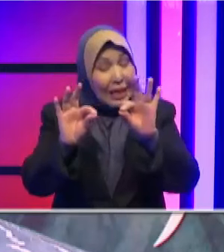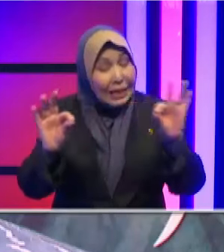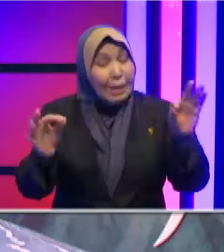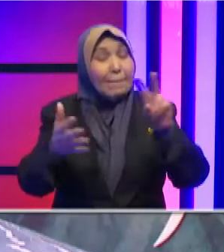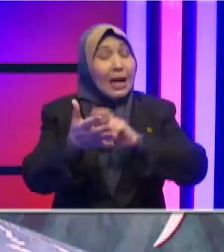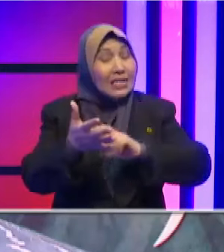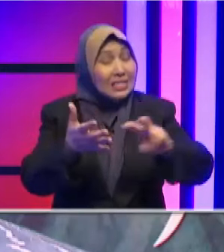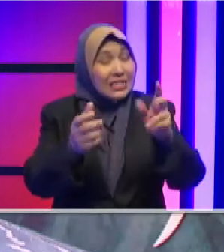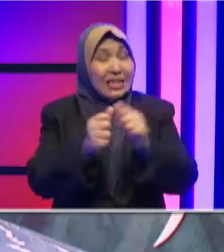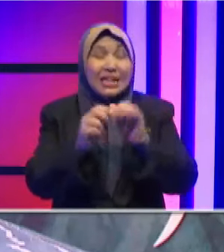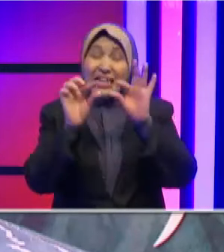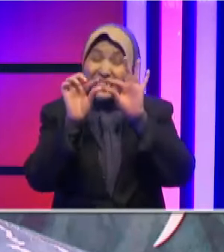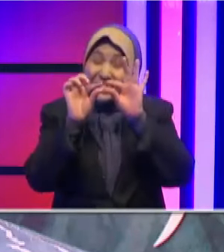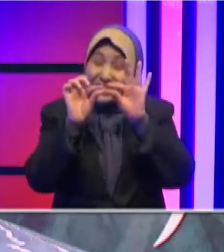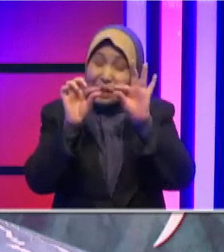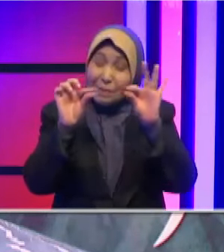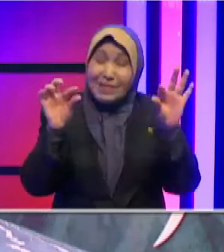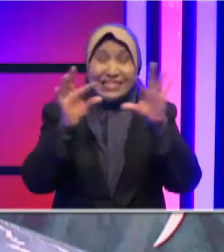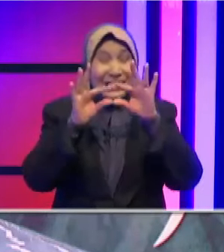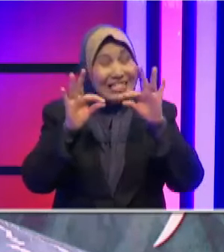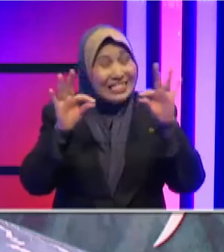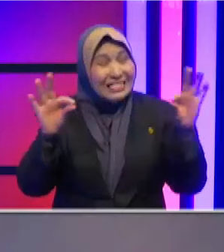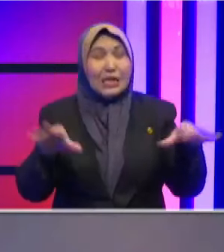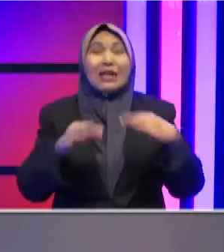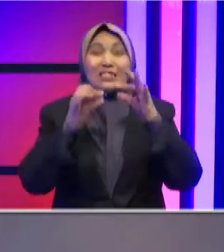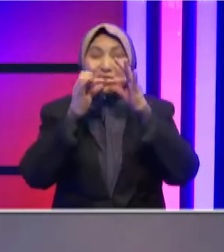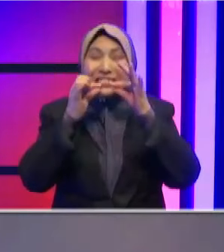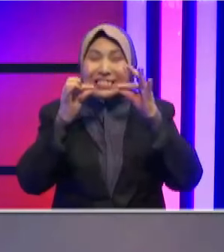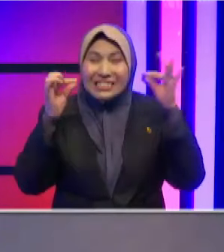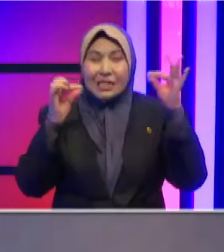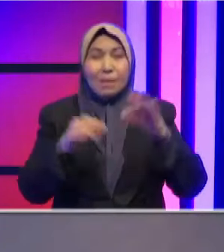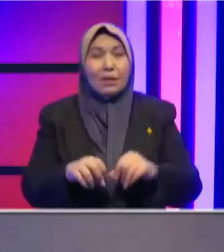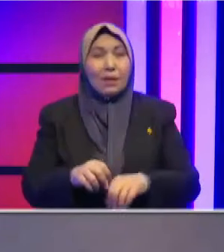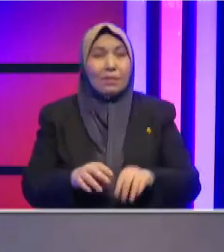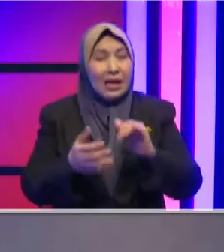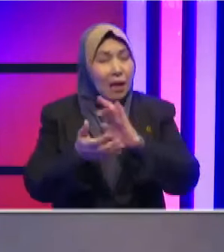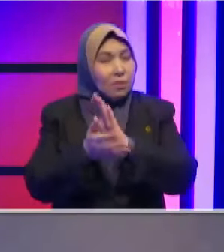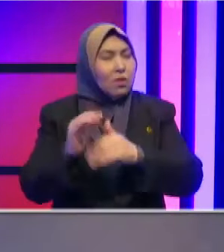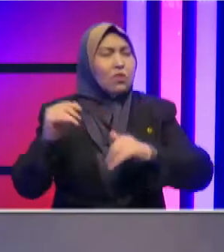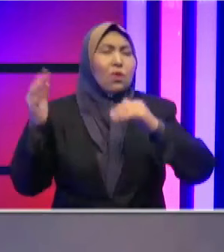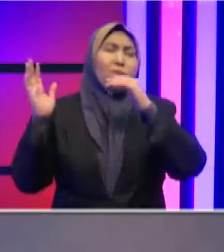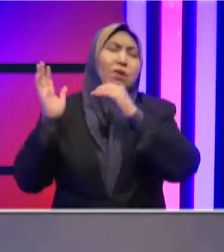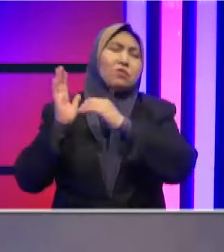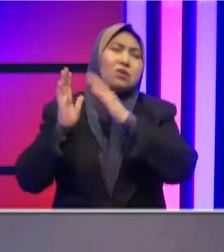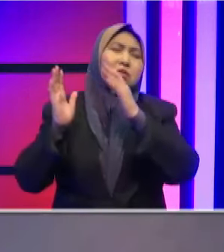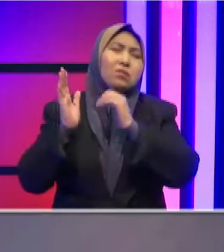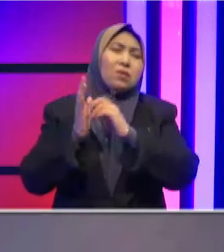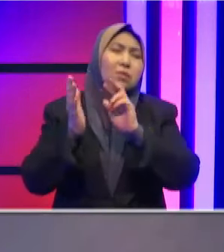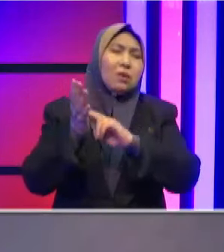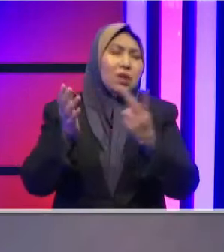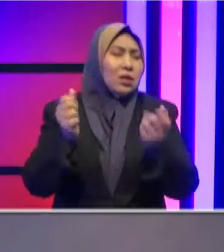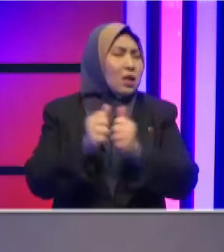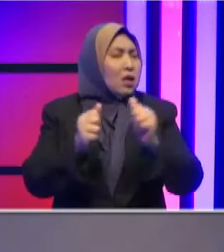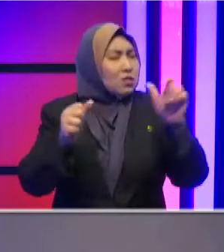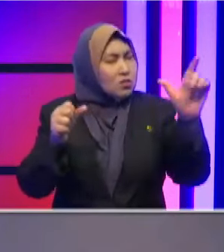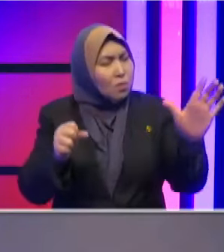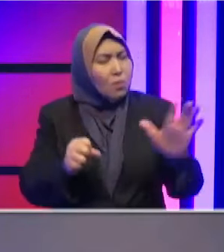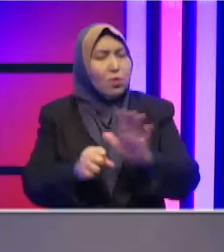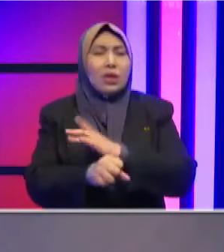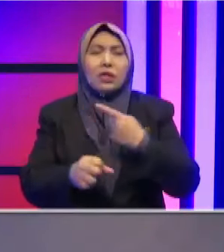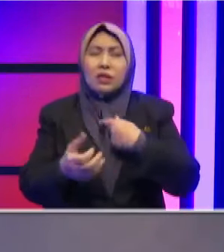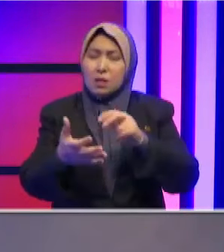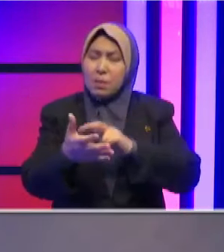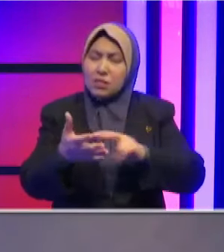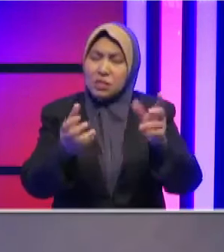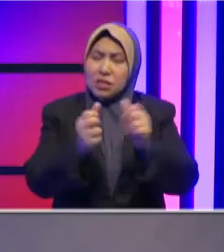kita baca dengan nipis dalam bacaan Alquran allohu anak Masya Allah saya kalo huruf Alquran kita baca dengan sempurna untuk